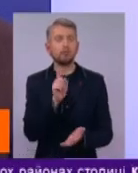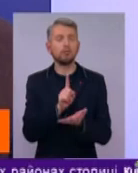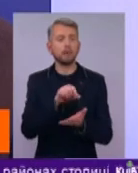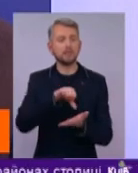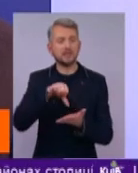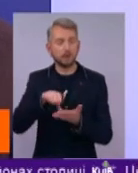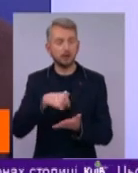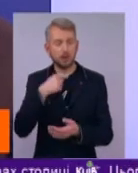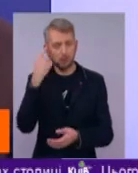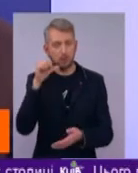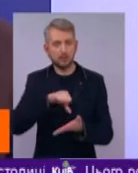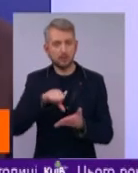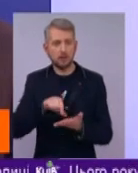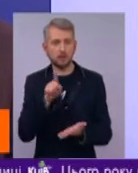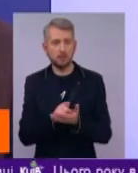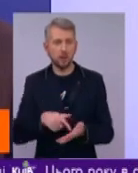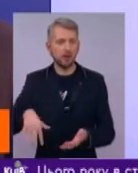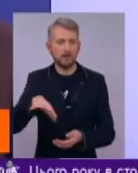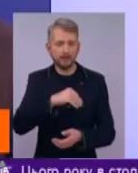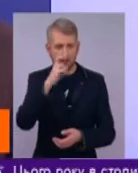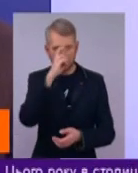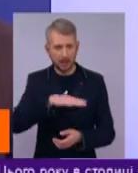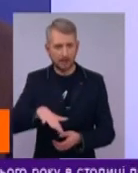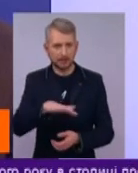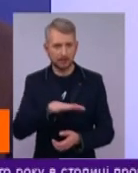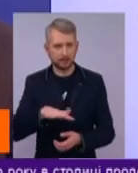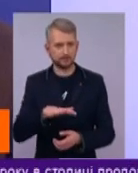представляти, я думаю, представляти мають всі абсолютно країни